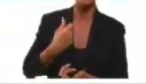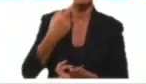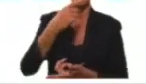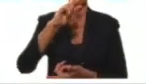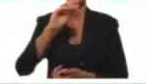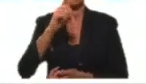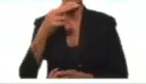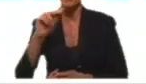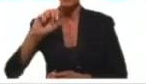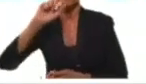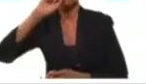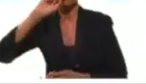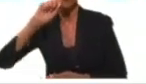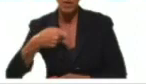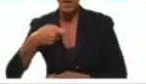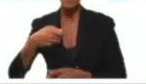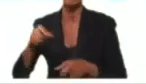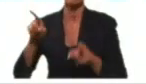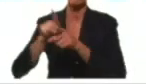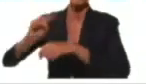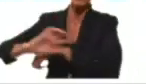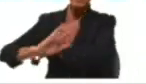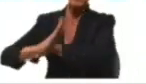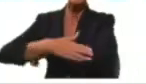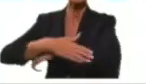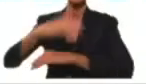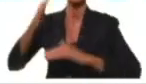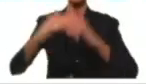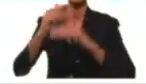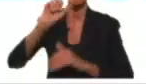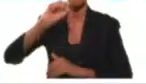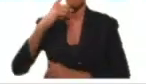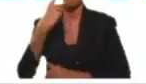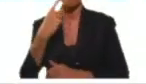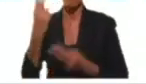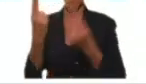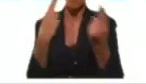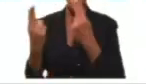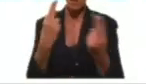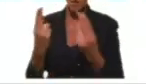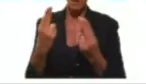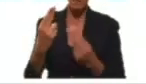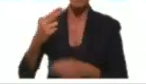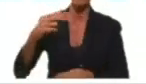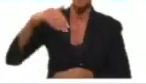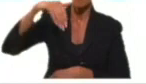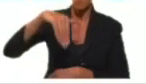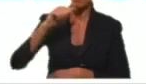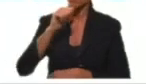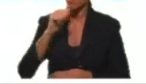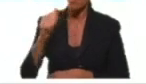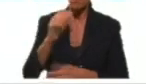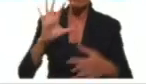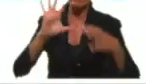z Ukrainą. Unia wsparła też budowę autostrady A1 łączącej polskie porty z południem Europy, co pozwoliło